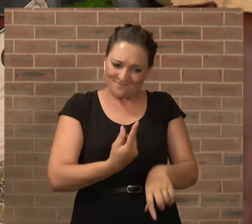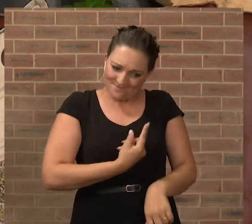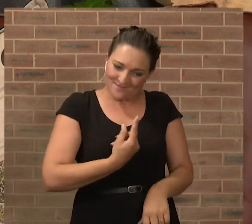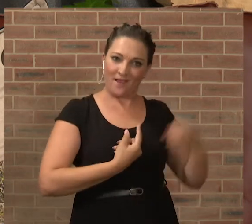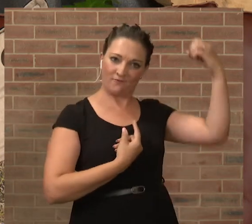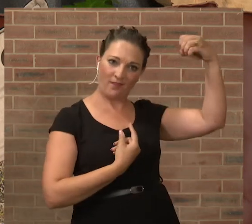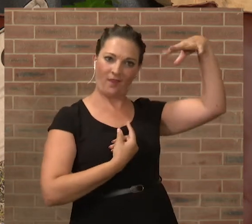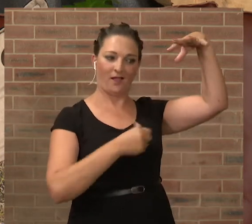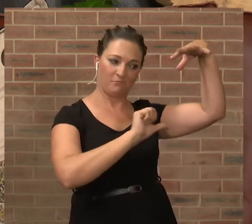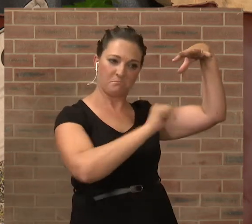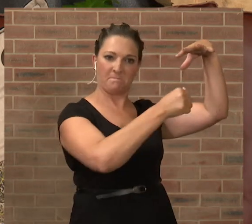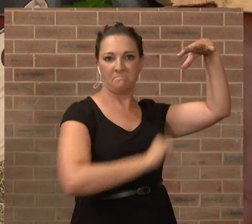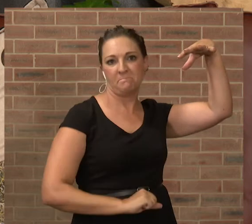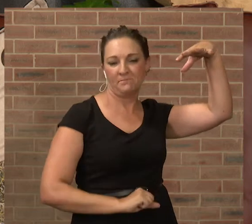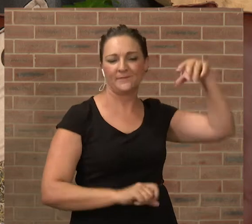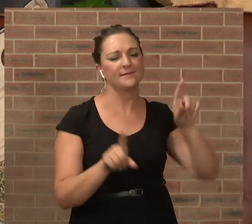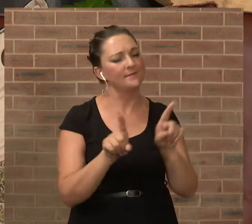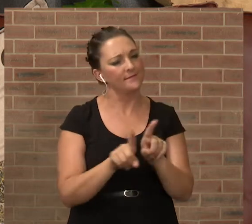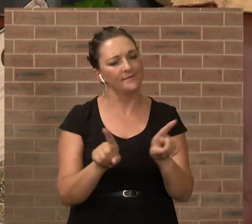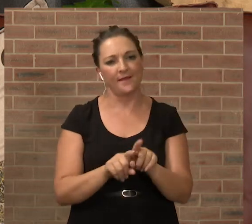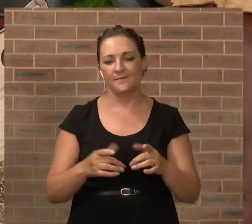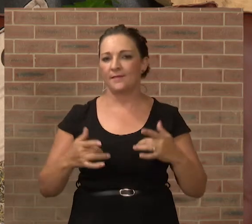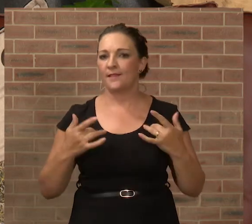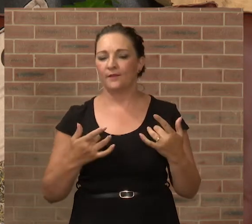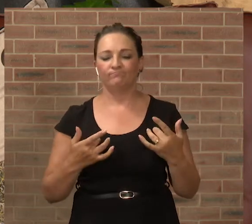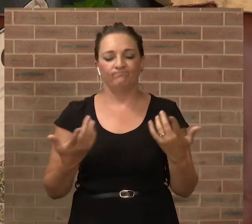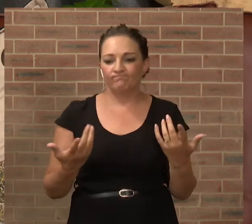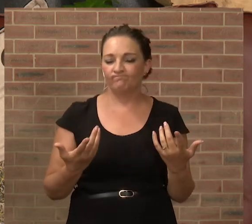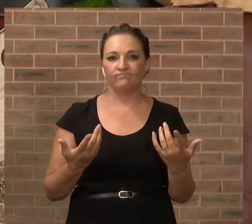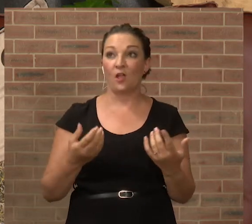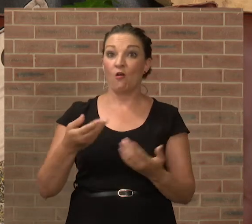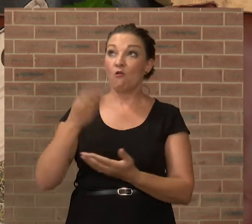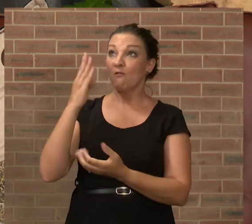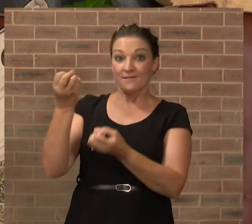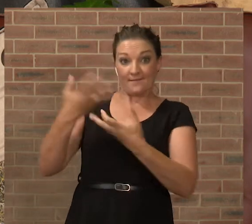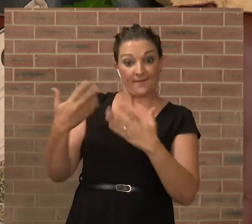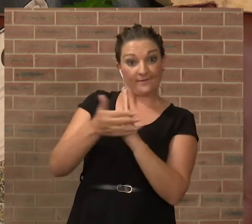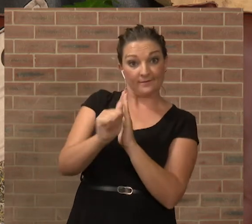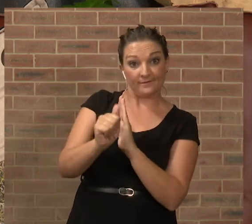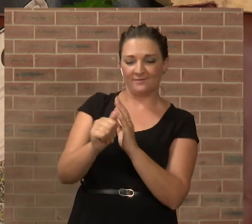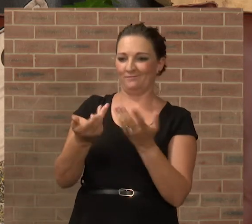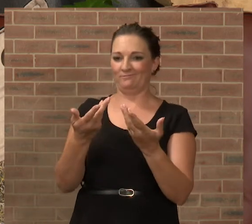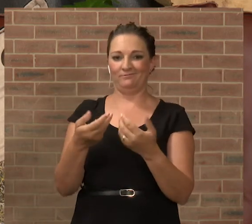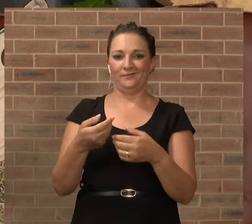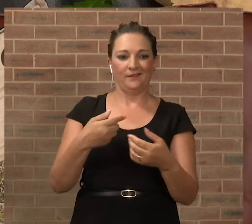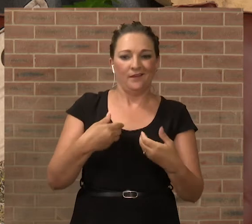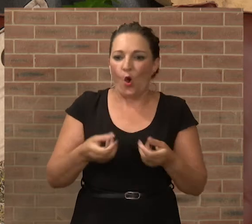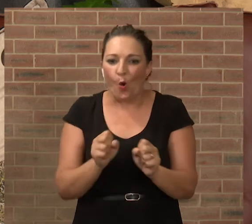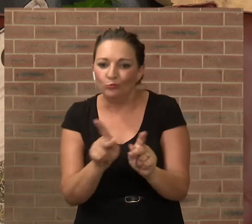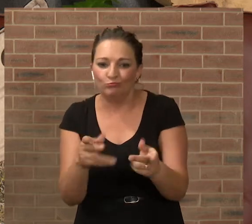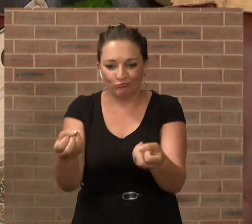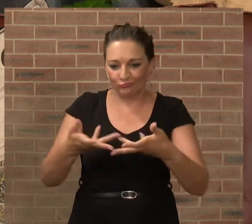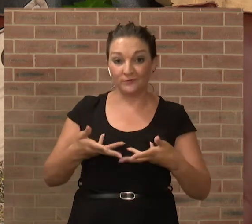ek en jij moet die lig in ons huis aanskakel. Nou, dit werk met baie dinge in die lewe so. God geeft ons talente en gawes